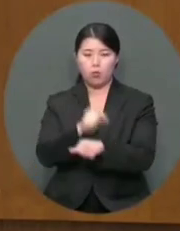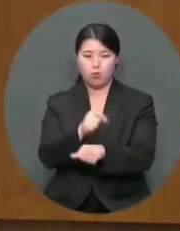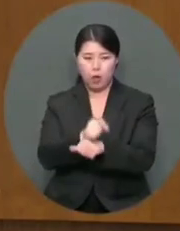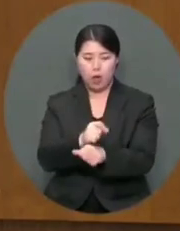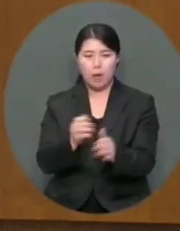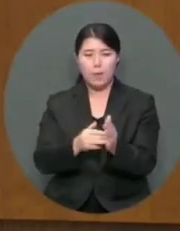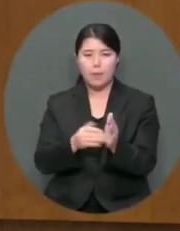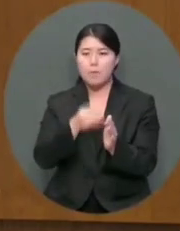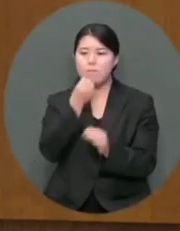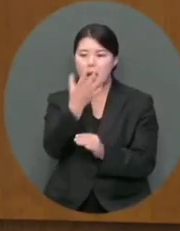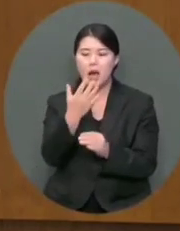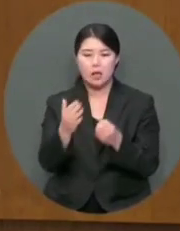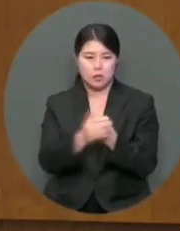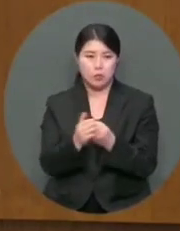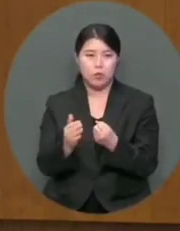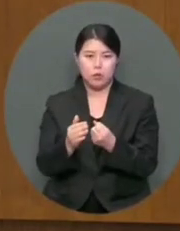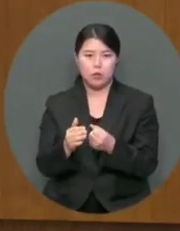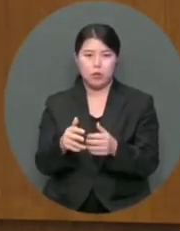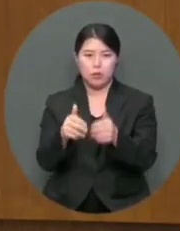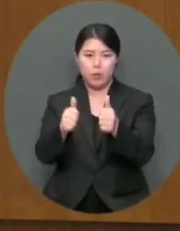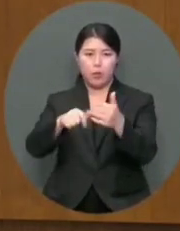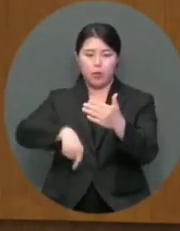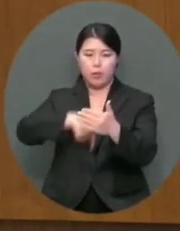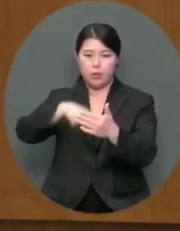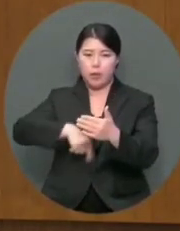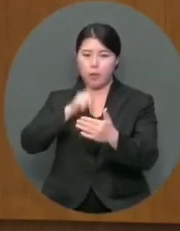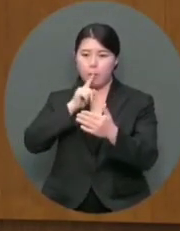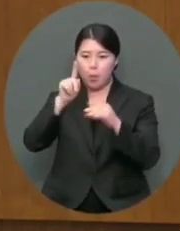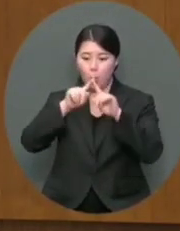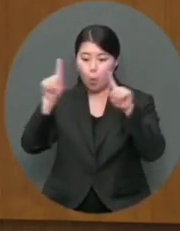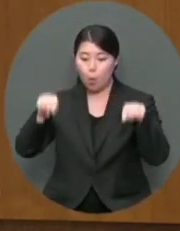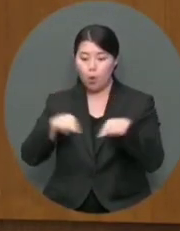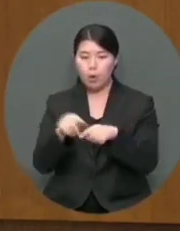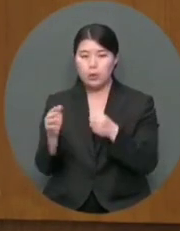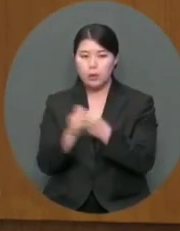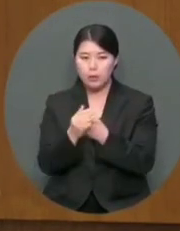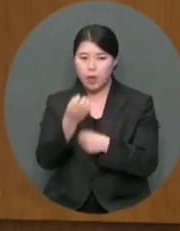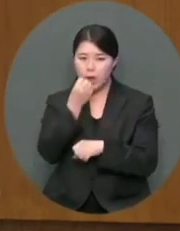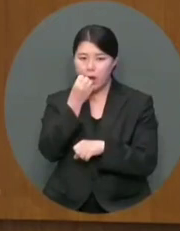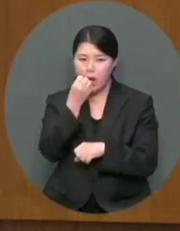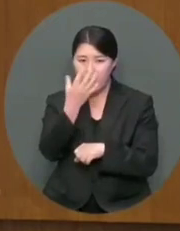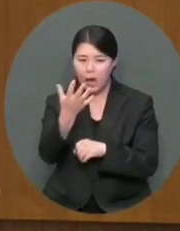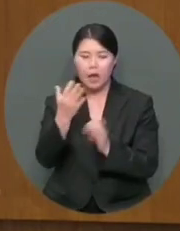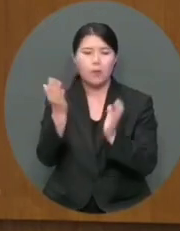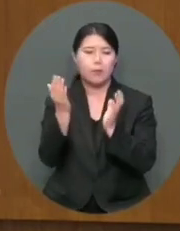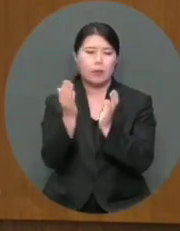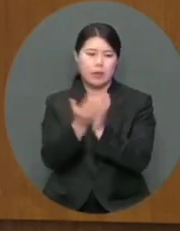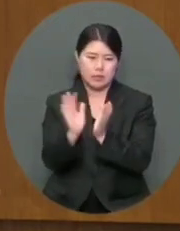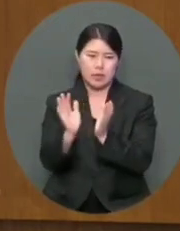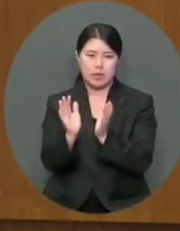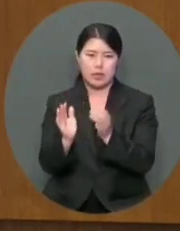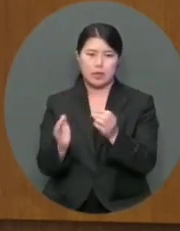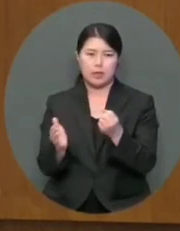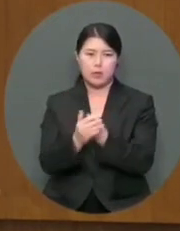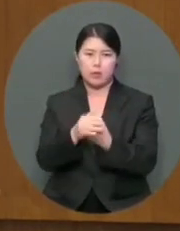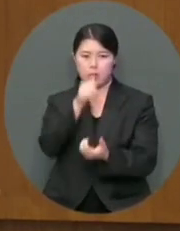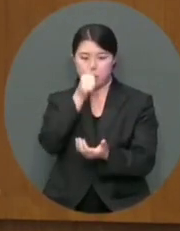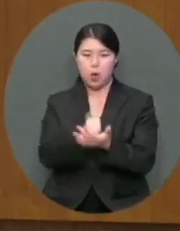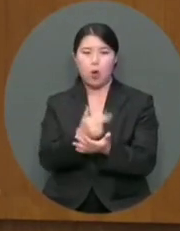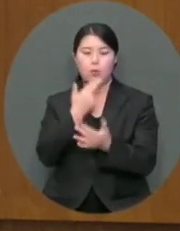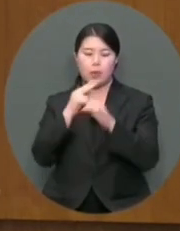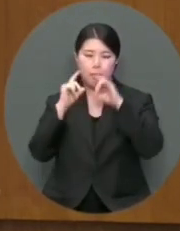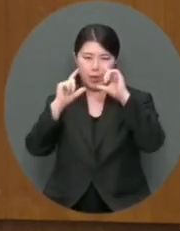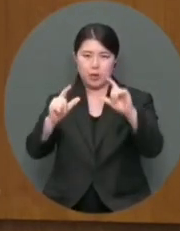때문에 법원 내부에서 보고한 것이기 때문에 누설에 해당되지 않는다는 이유로 무죄를 설치한